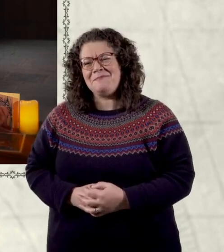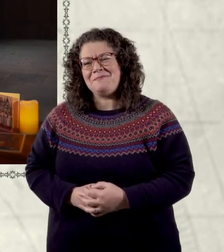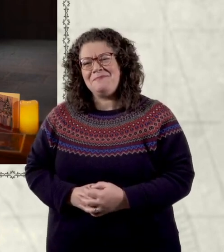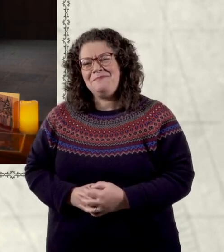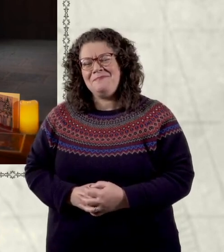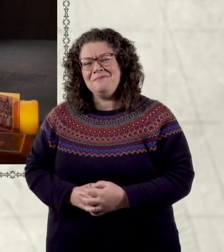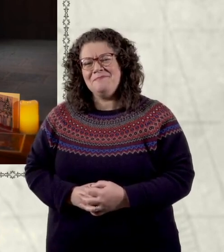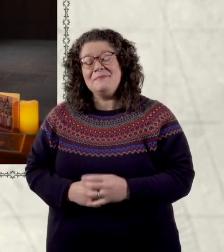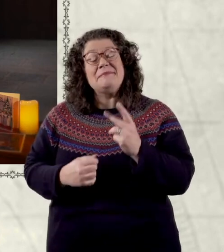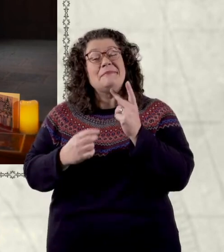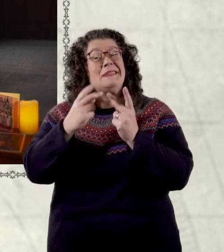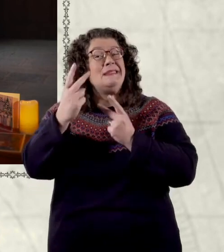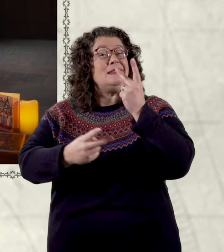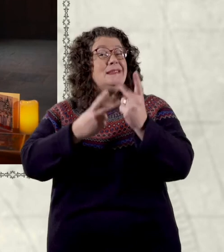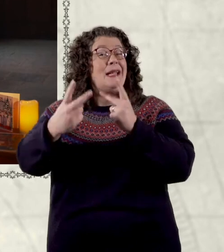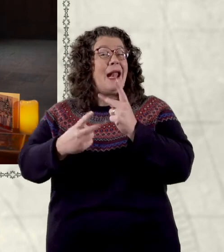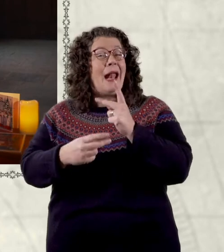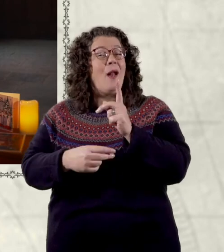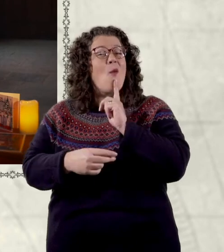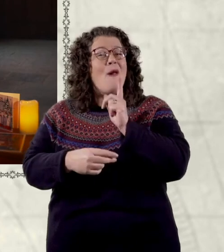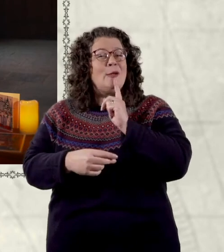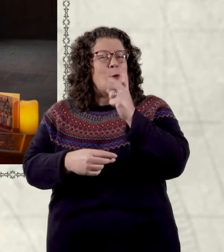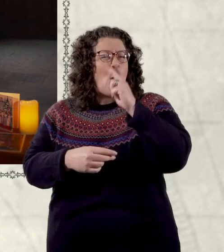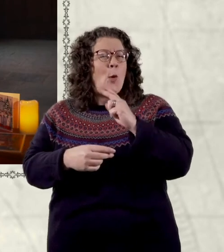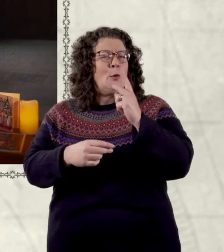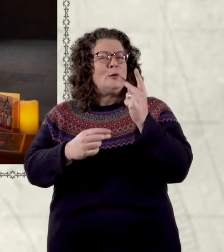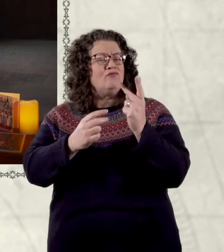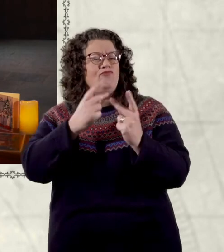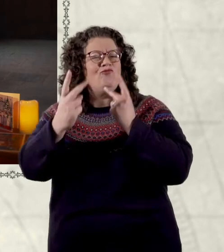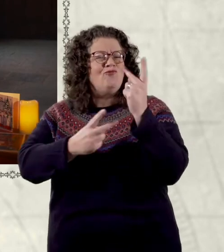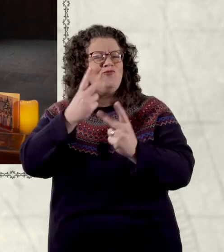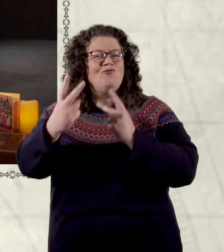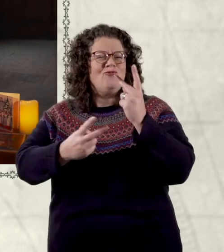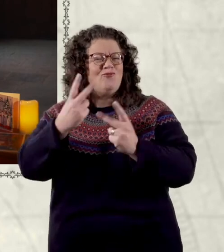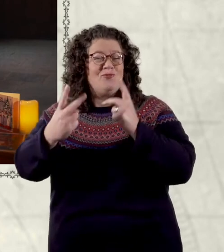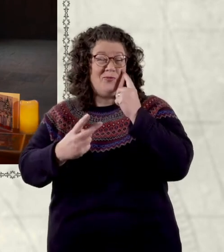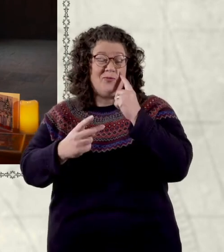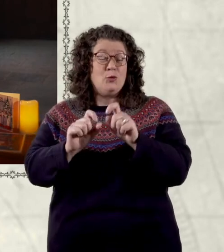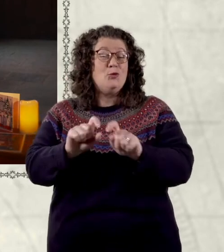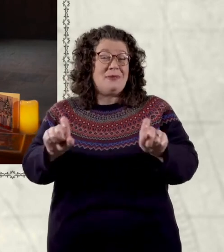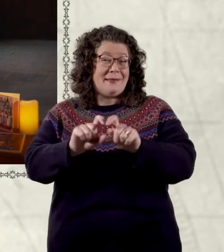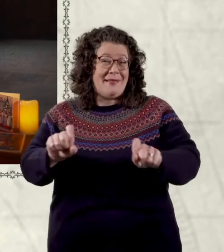Ar gyfer heddiw'r boren, faban bach,